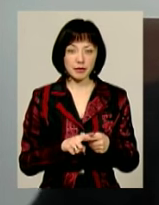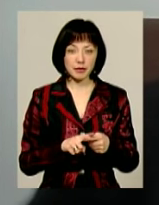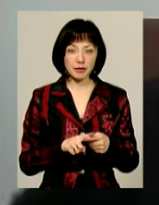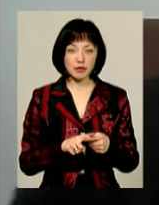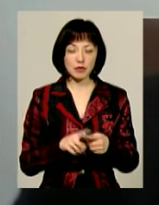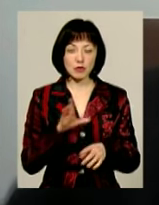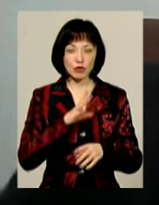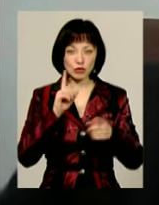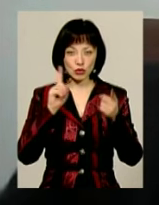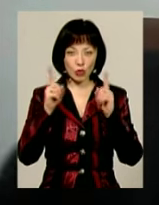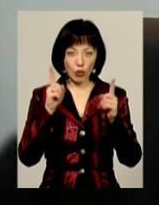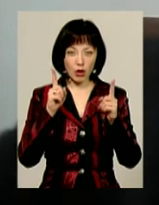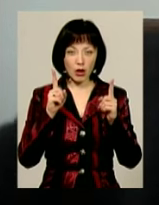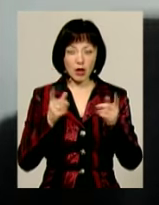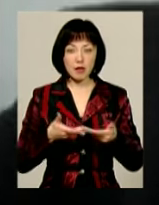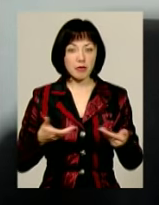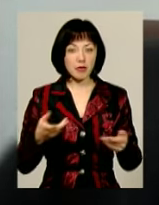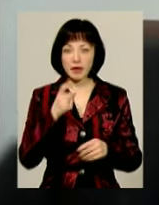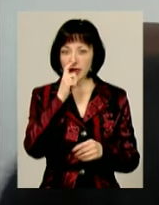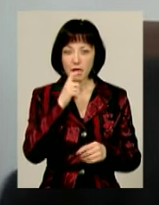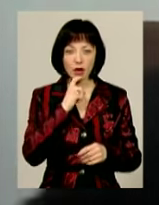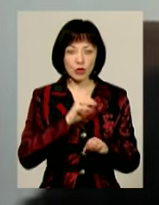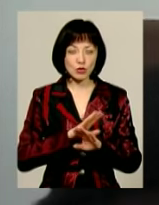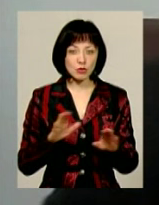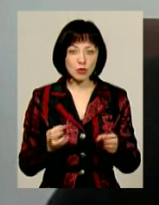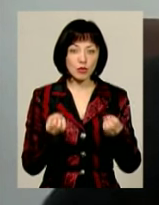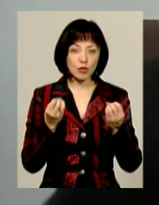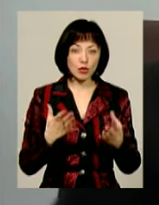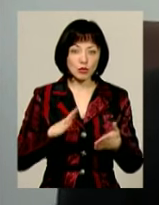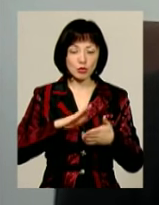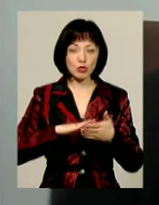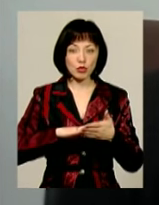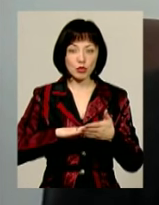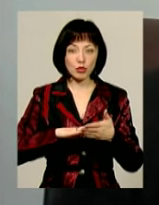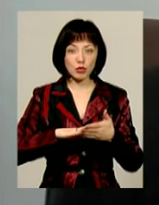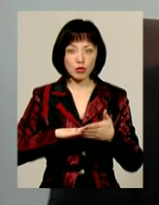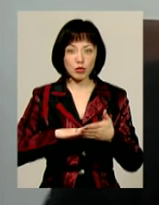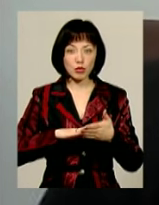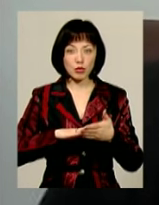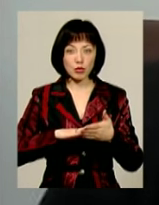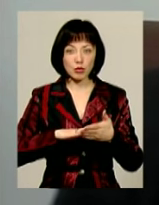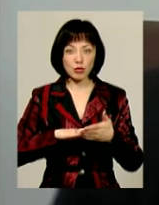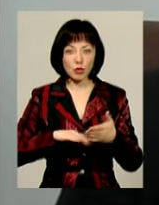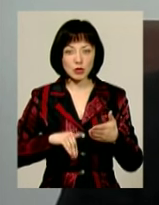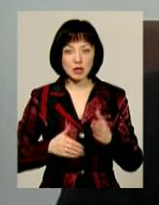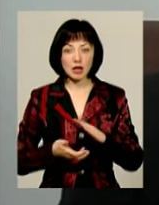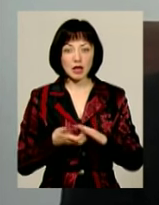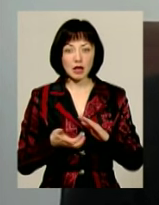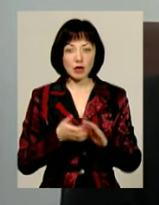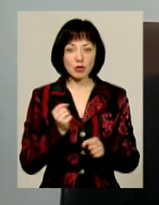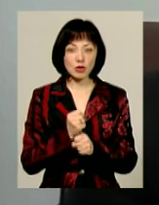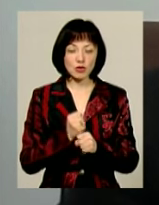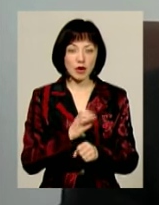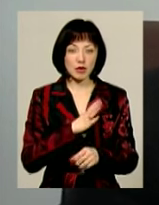Це шок був, тому що ми не розуміли, чи вони просто пропустили, чи може якісь там недопрацювання були і так